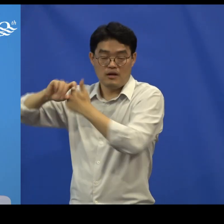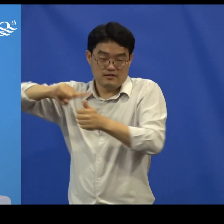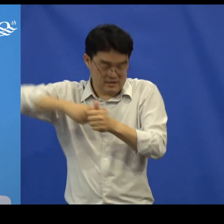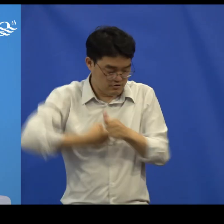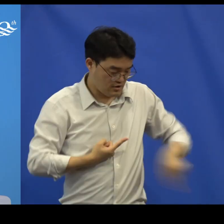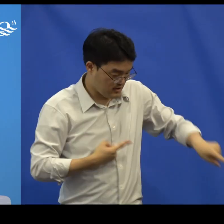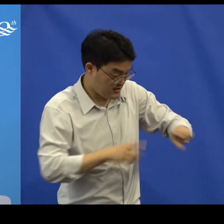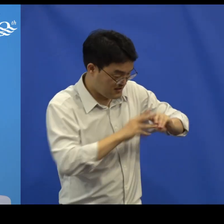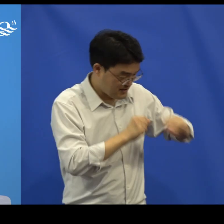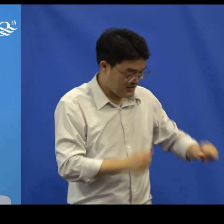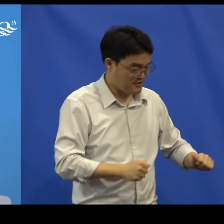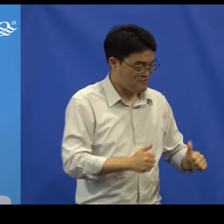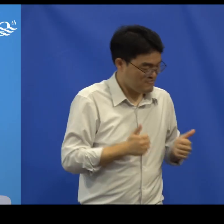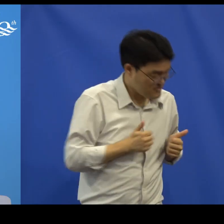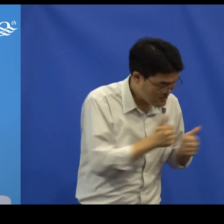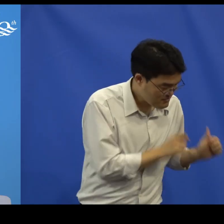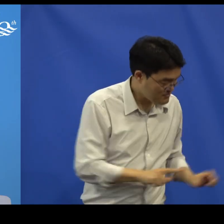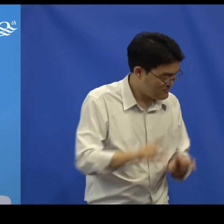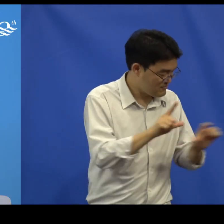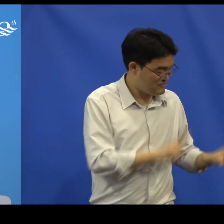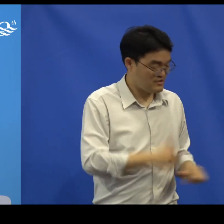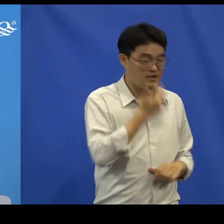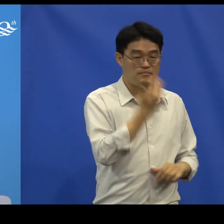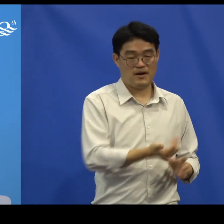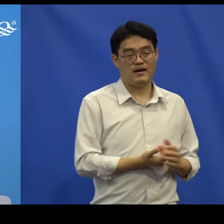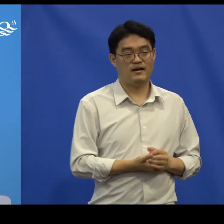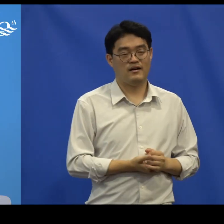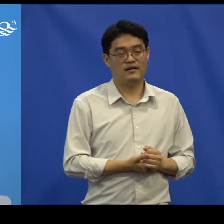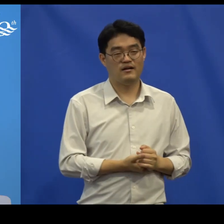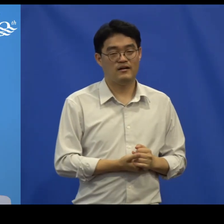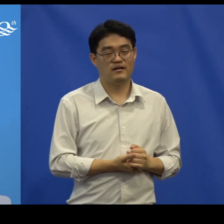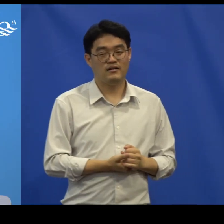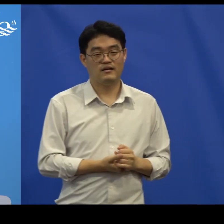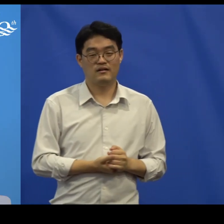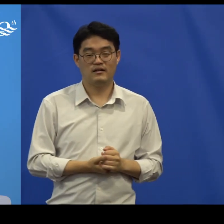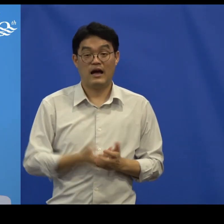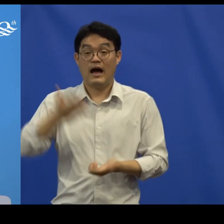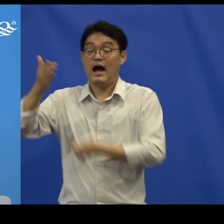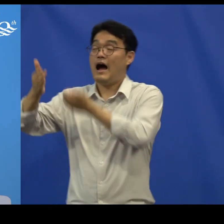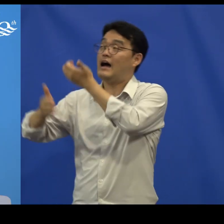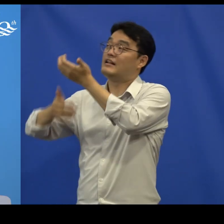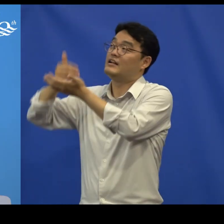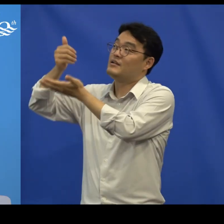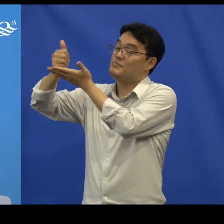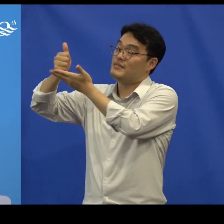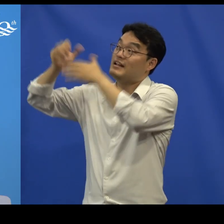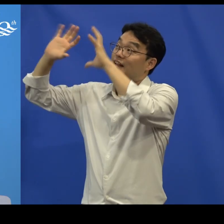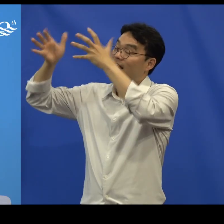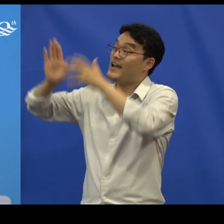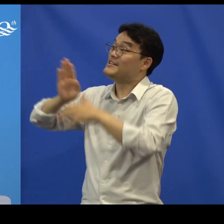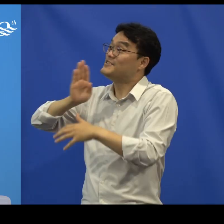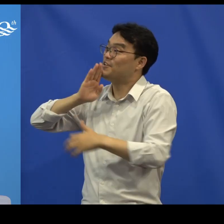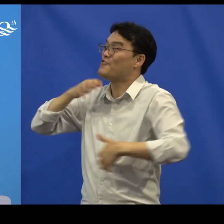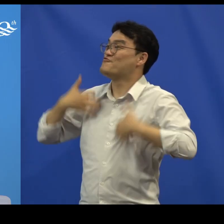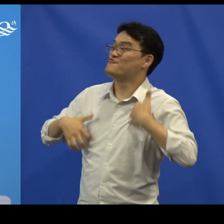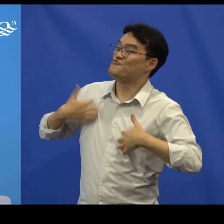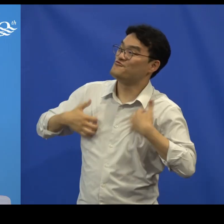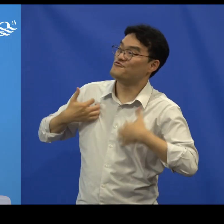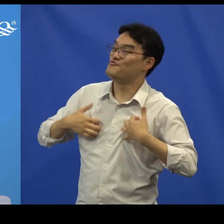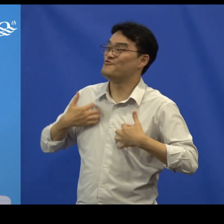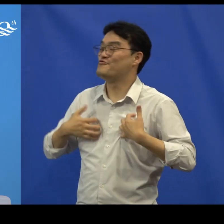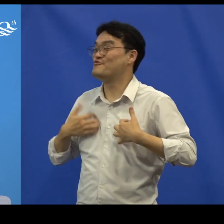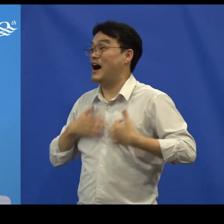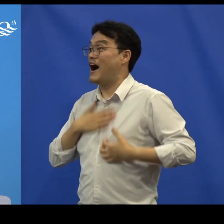여러분, 하늘의 진짜 즐거움을 아는 사람은 세상의 허접한 즐거움에 목매지 않아요. 그죠? 그러니까 이 세상에 우리가